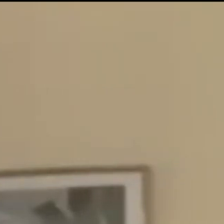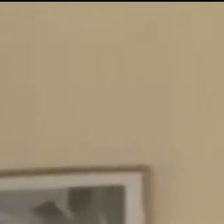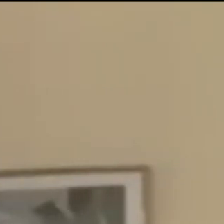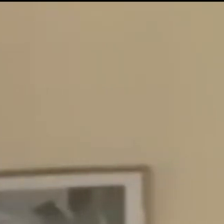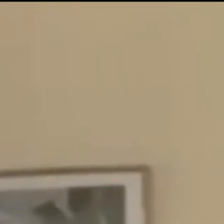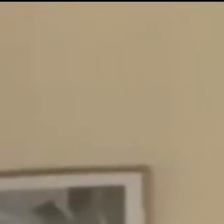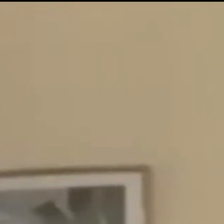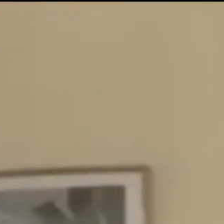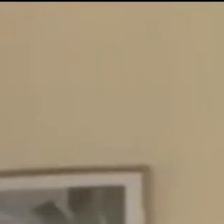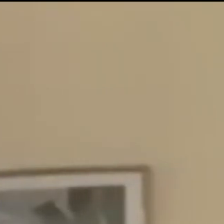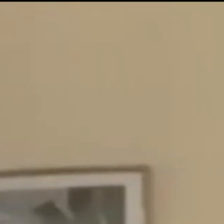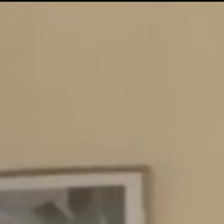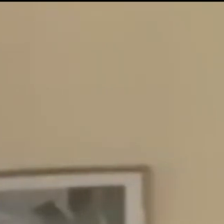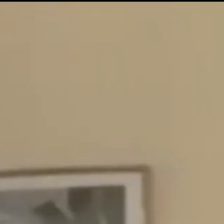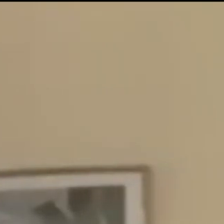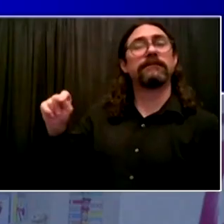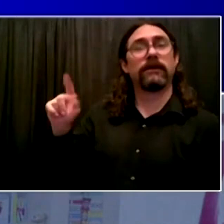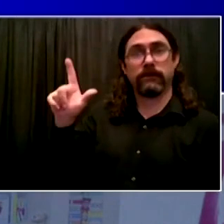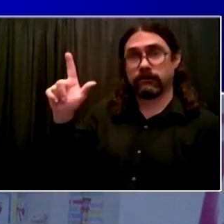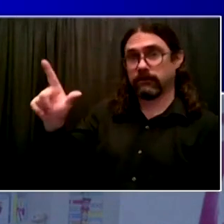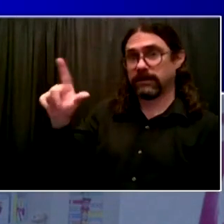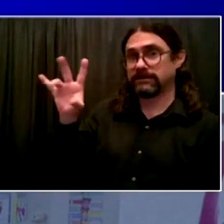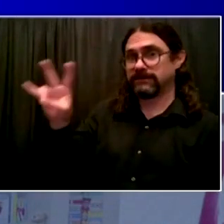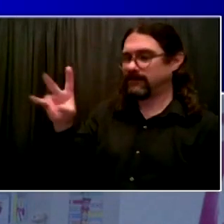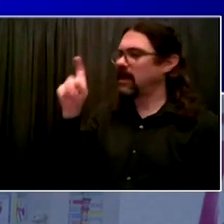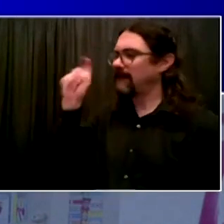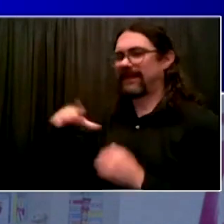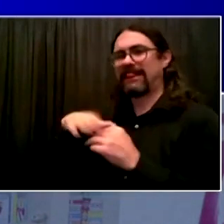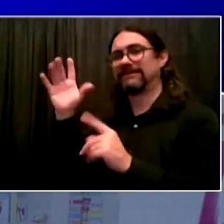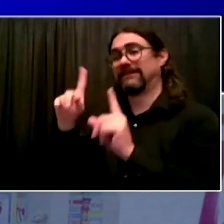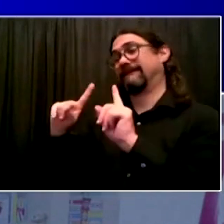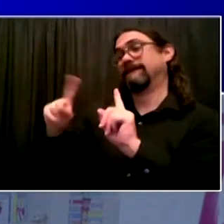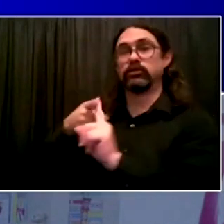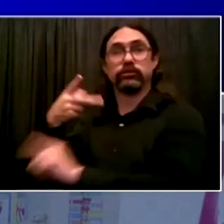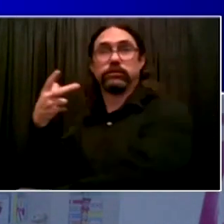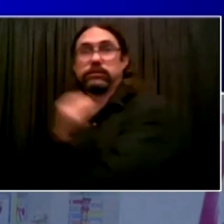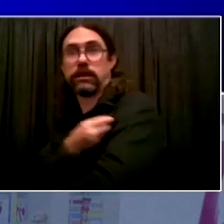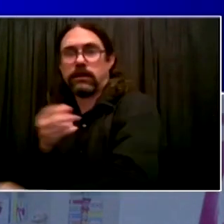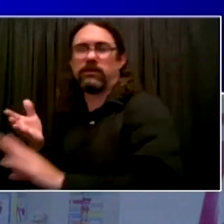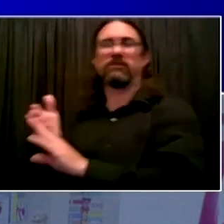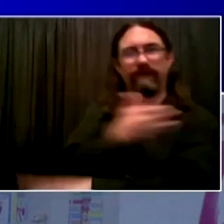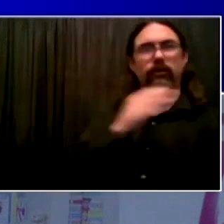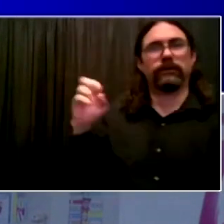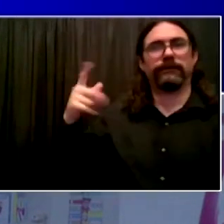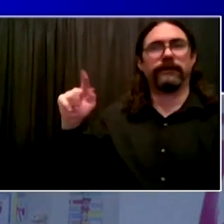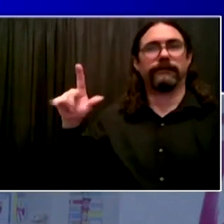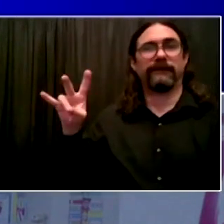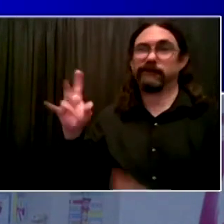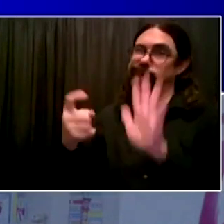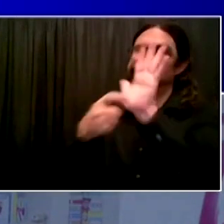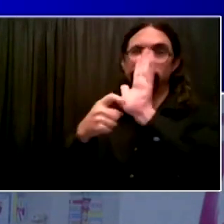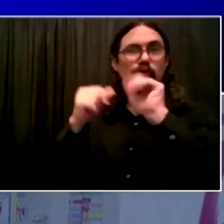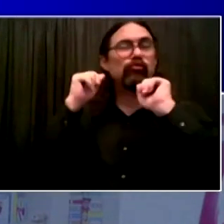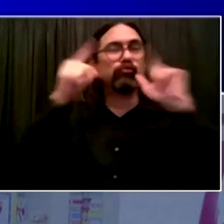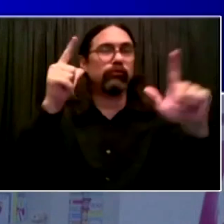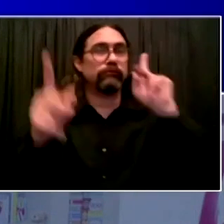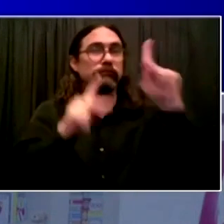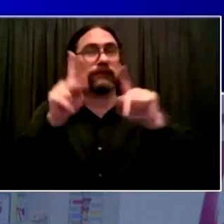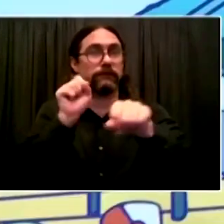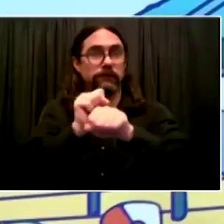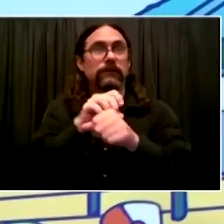협의를 거쳐야 한다 고 말했습니다 4 over m12 의원 핌 왜 왜 2벌 용연사 숲 9 들러 고